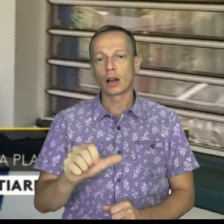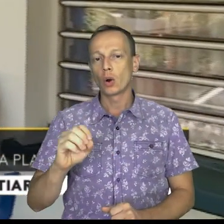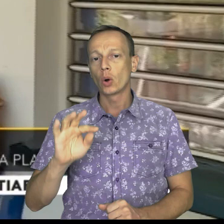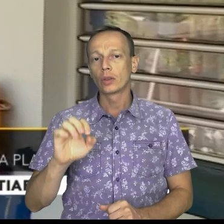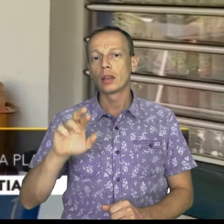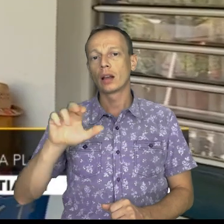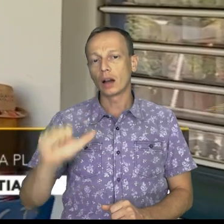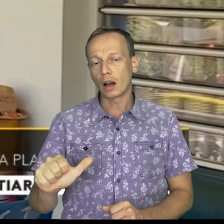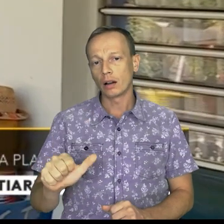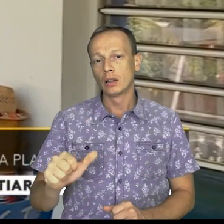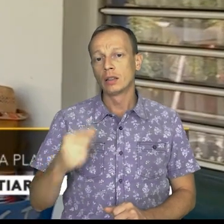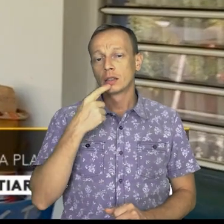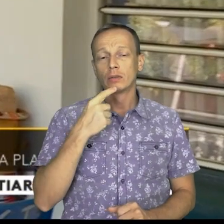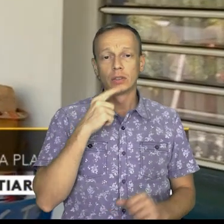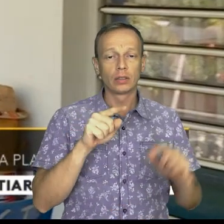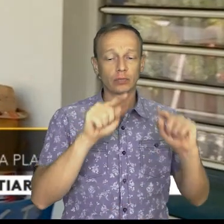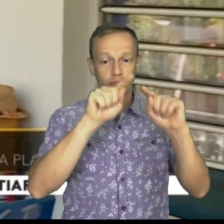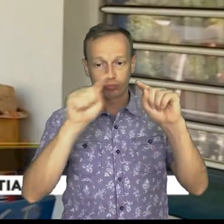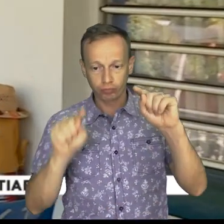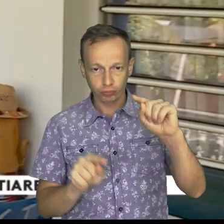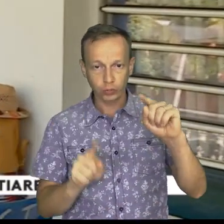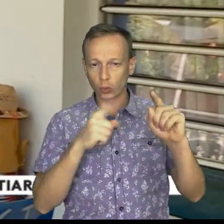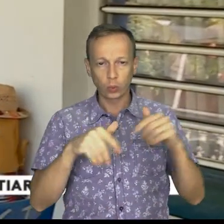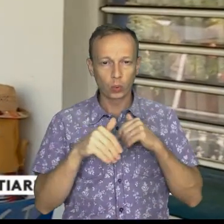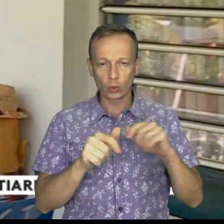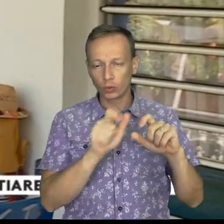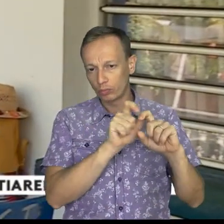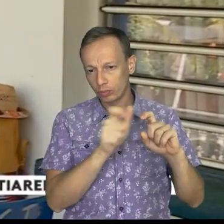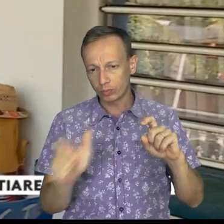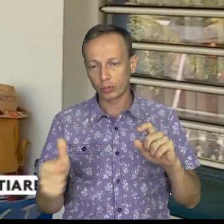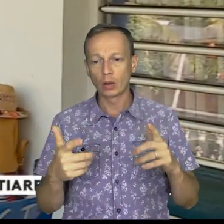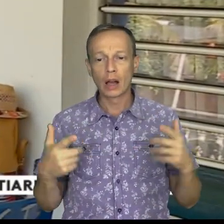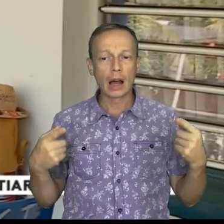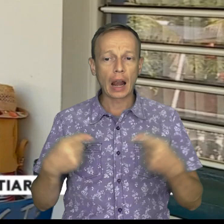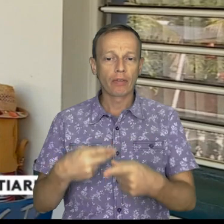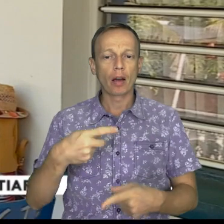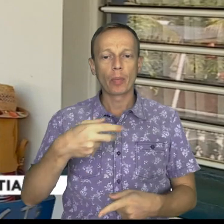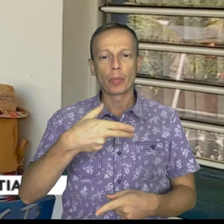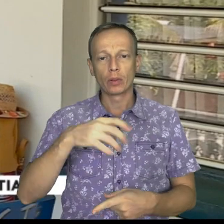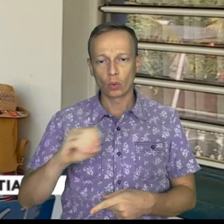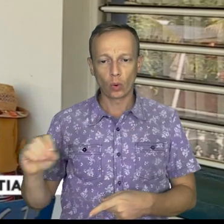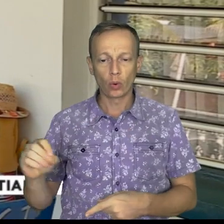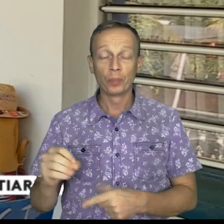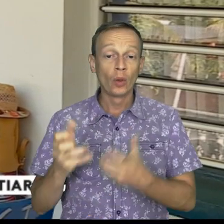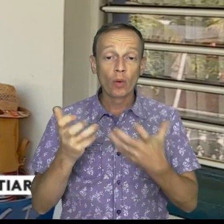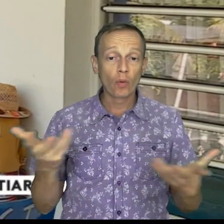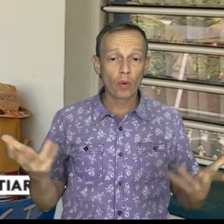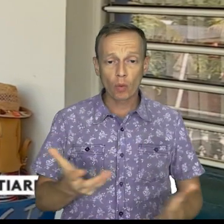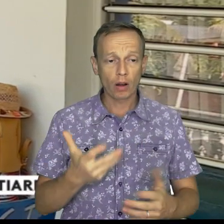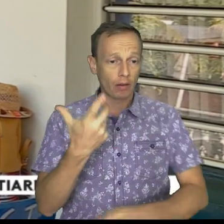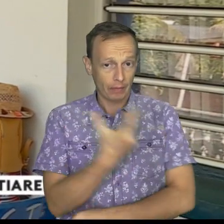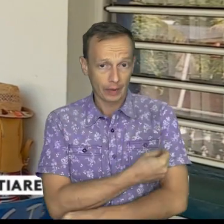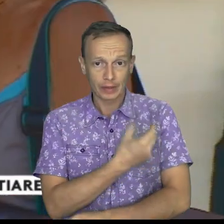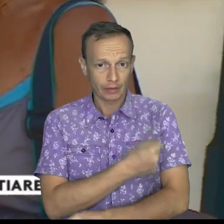Hitiaotera. Hier, on était à Maena et demain, on continue à Hitia et on finit par Popeno cette semaine. Il s'agit pour nous